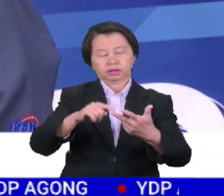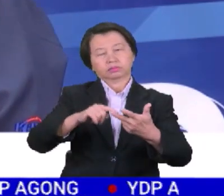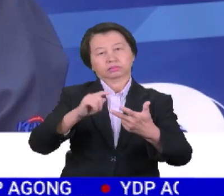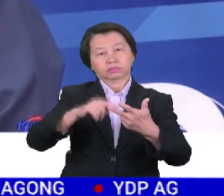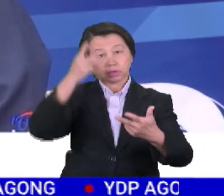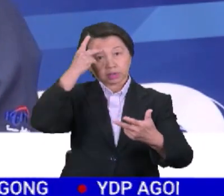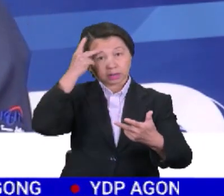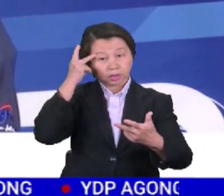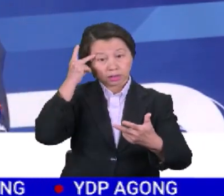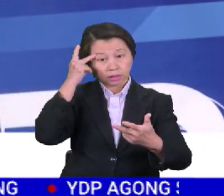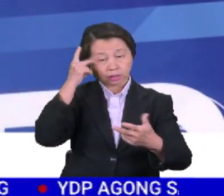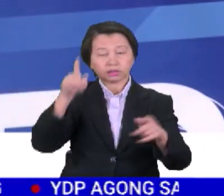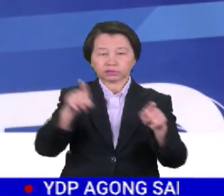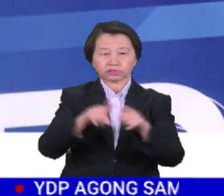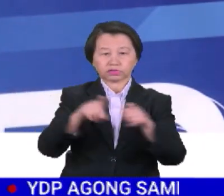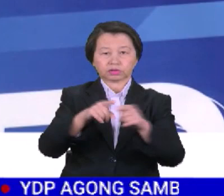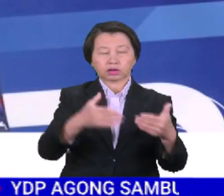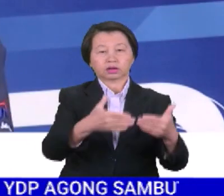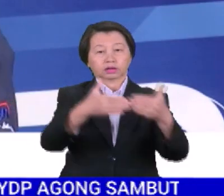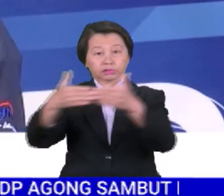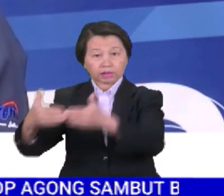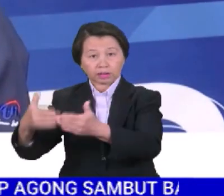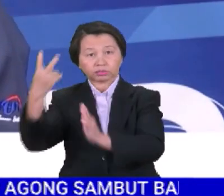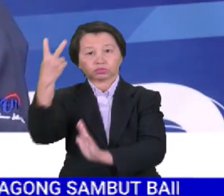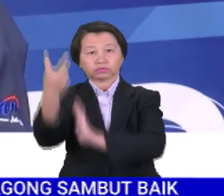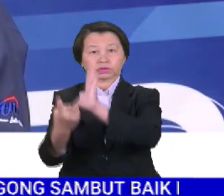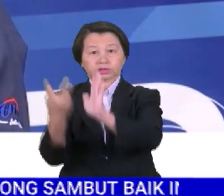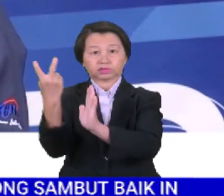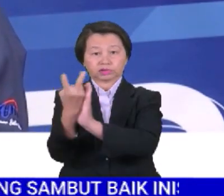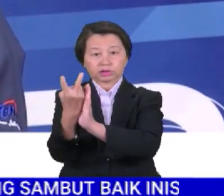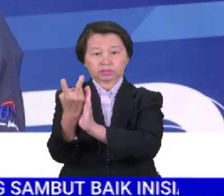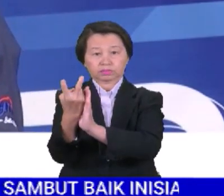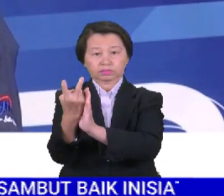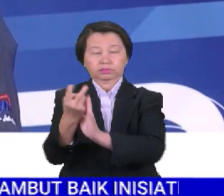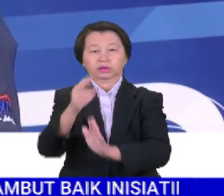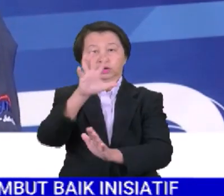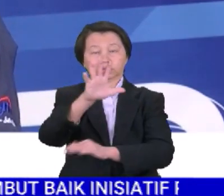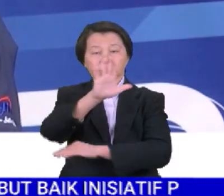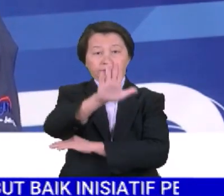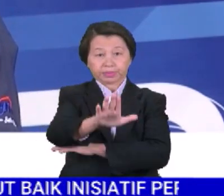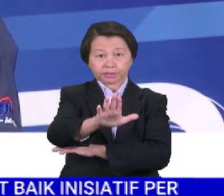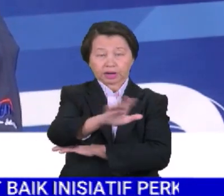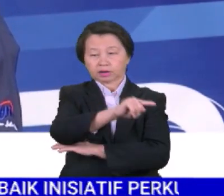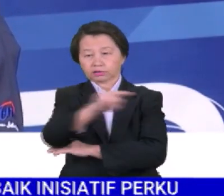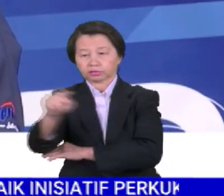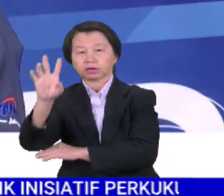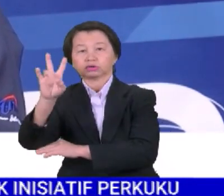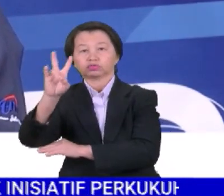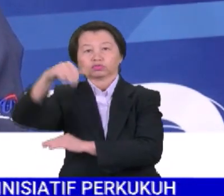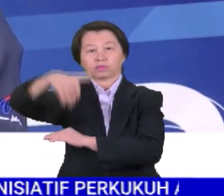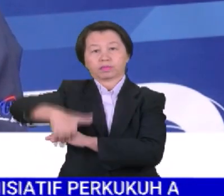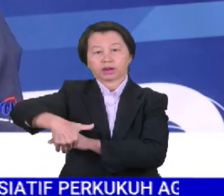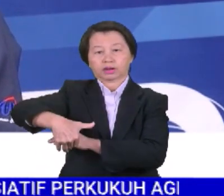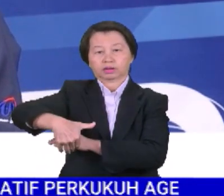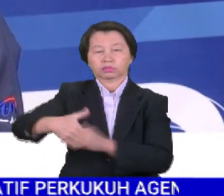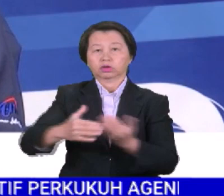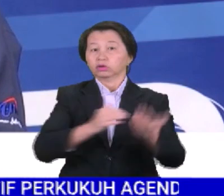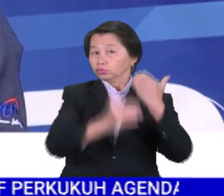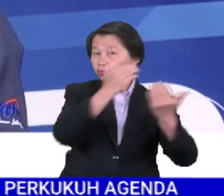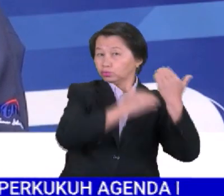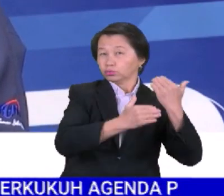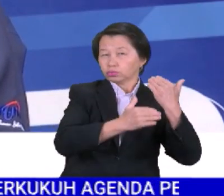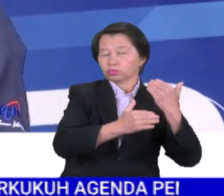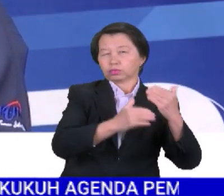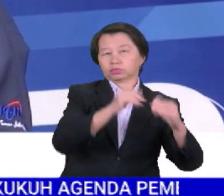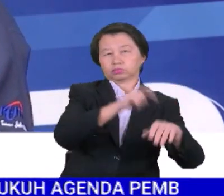pula turut dilanjutkan selama 2 jam, iaitu 5 petang hingga 7 malam. Sebelum ini,